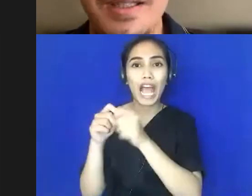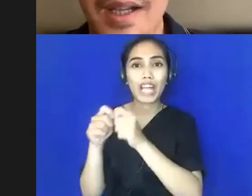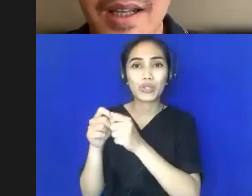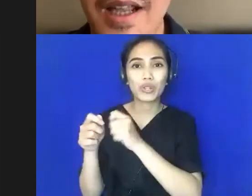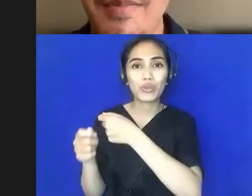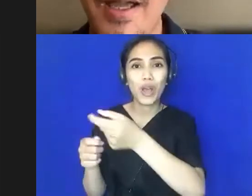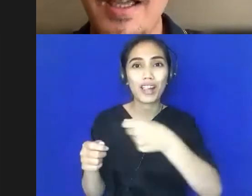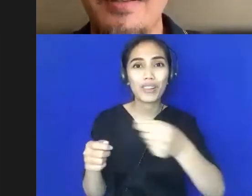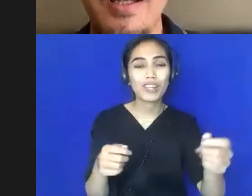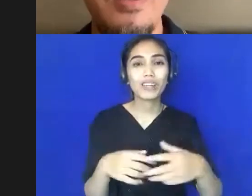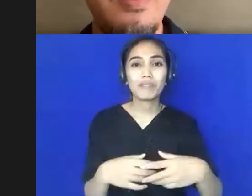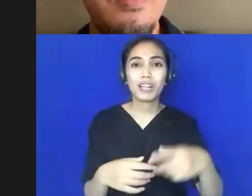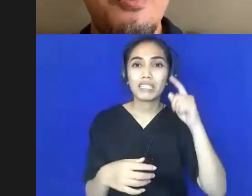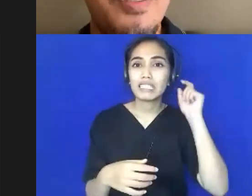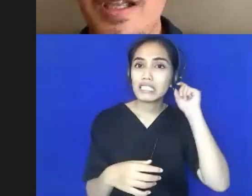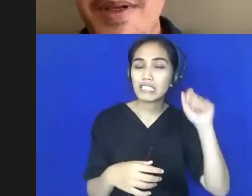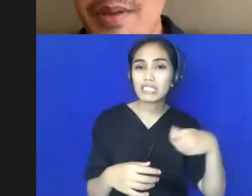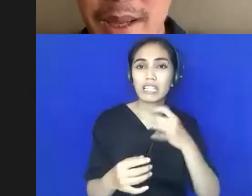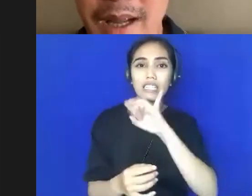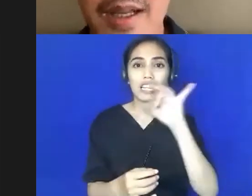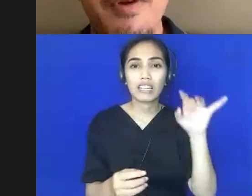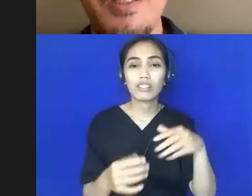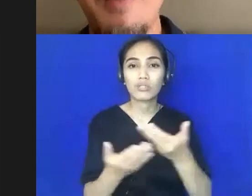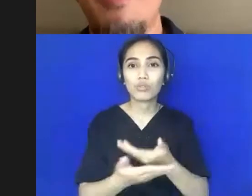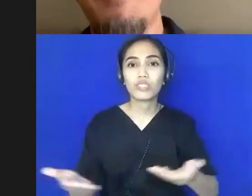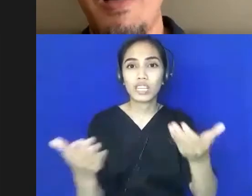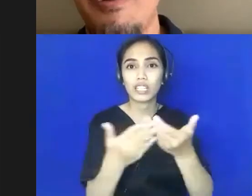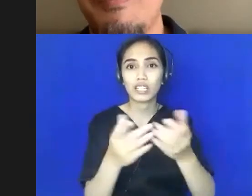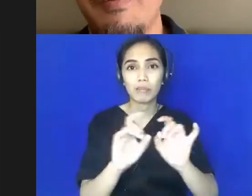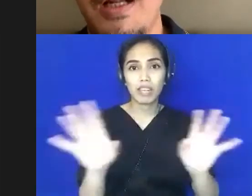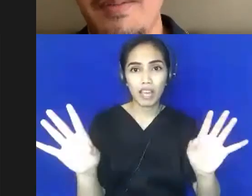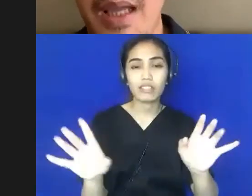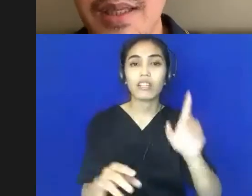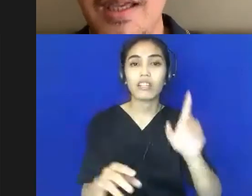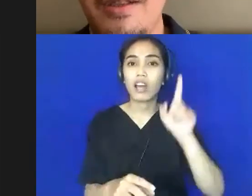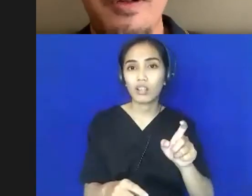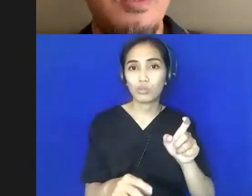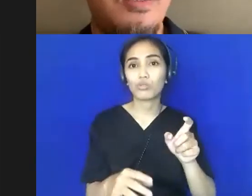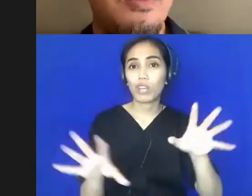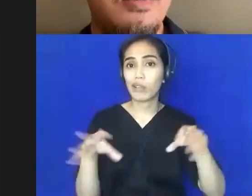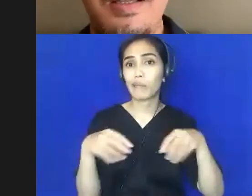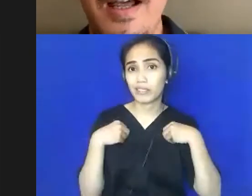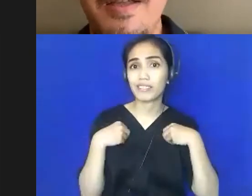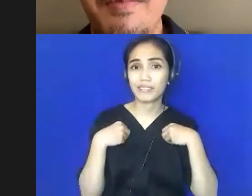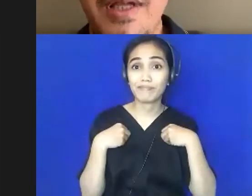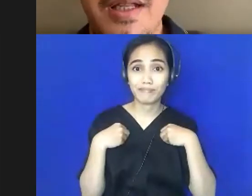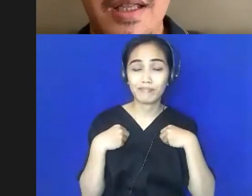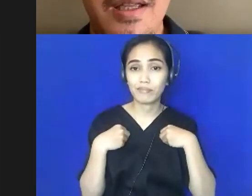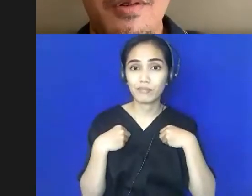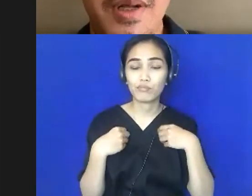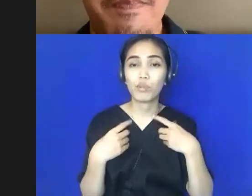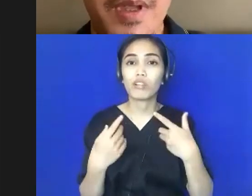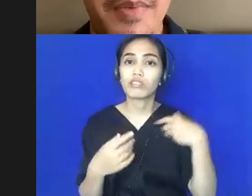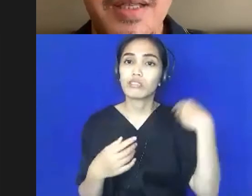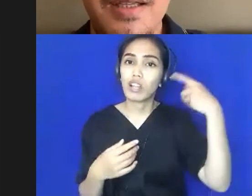atau istri dan lain sebagainya gitu. Jadi suasananya pasti berbeda. Jadi mau tidak mau memang harus beradaptasi gitu. Saya seringkali misalnya